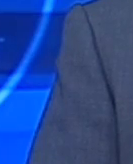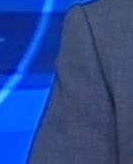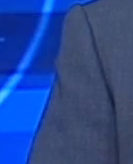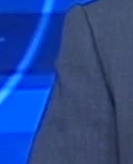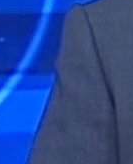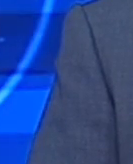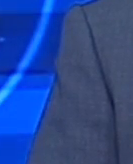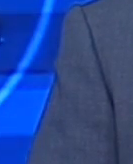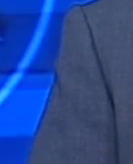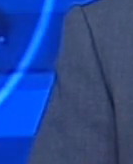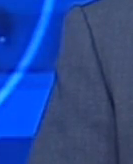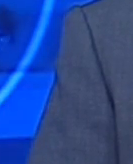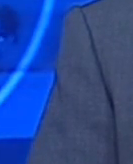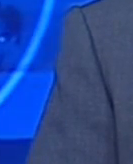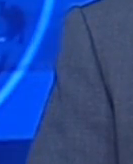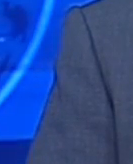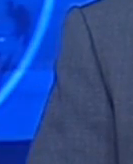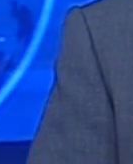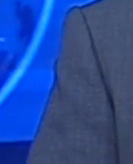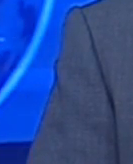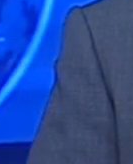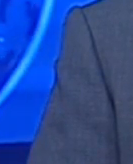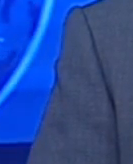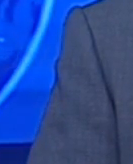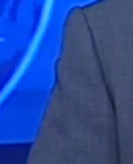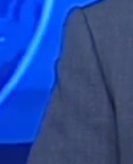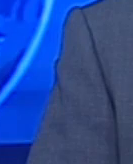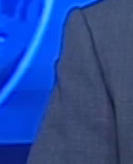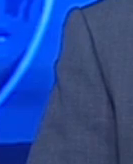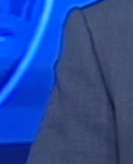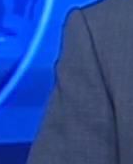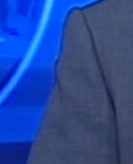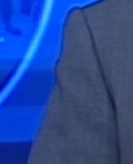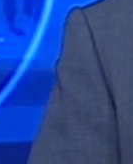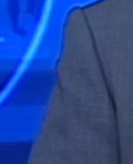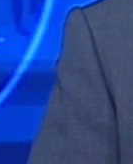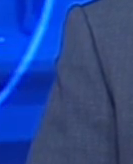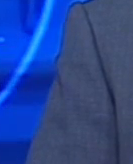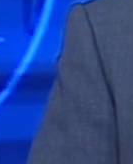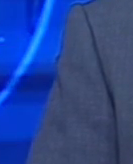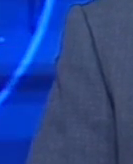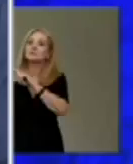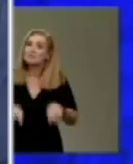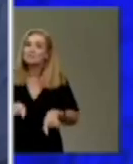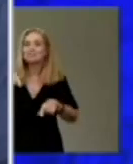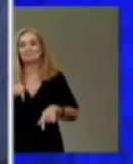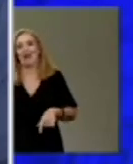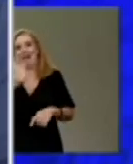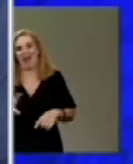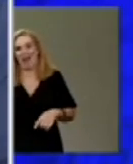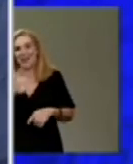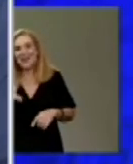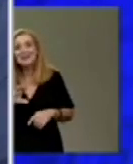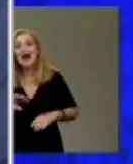πάμε σε συζήτηση τώρα κυρίες και κύριοι θα συνδεθούμε με τον πρόεδρο του νομαρχιακού τμήματος της αδεδυ έβρου τον κύριο παναγιώτη τσίτση κύριε τσίτση